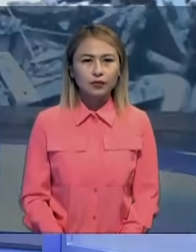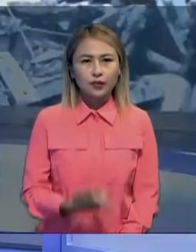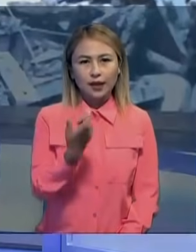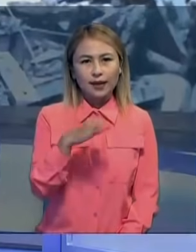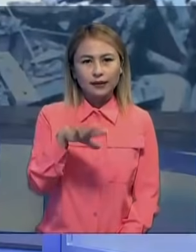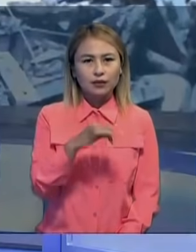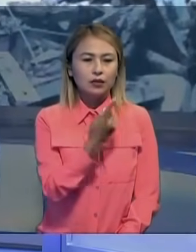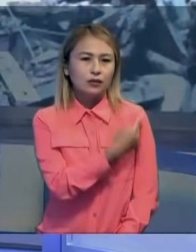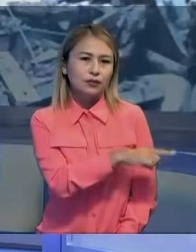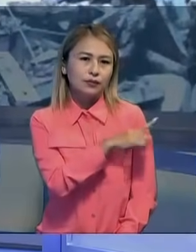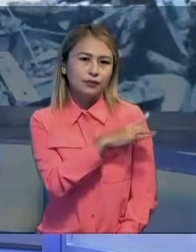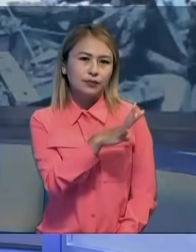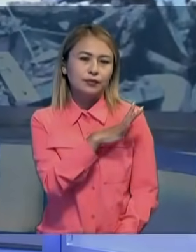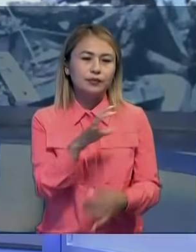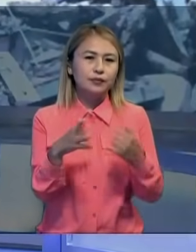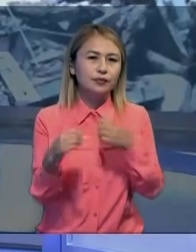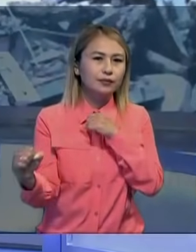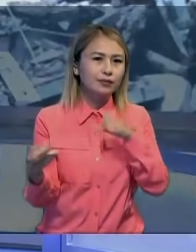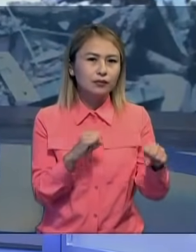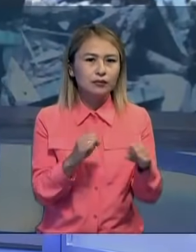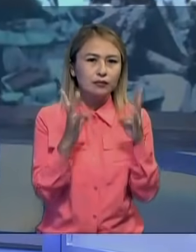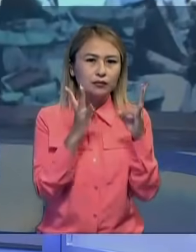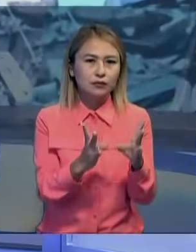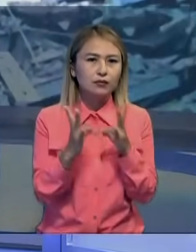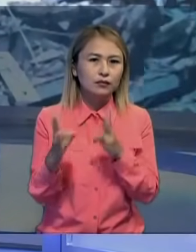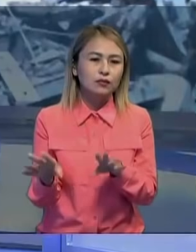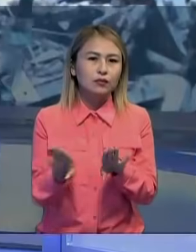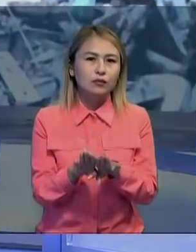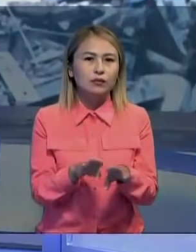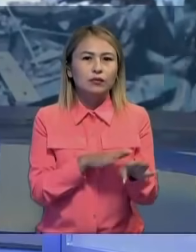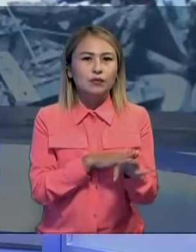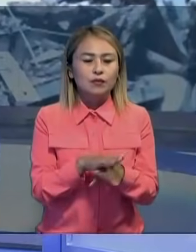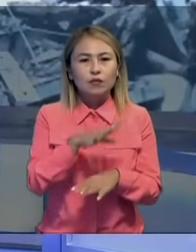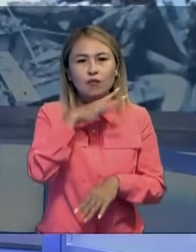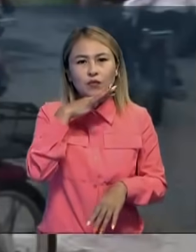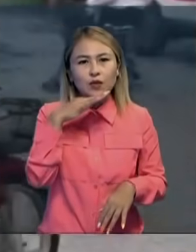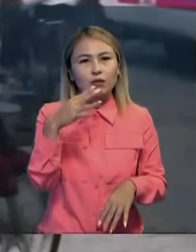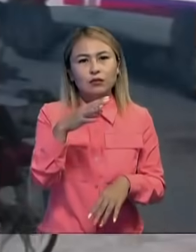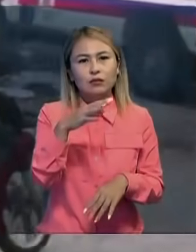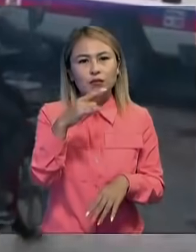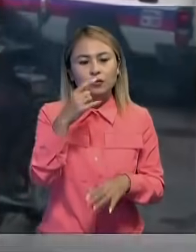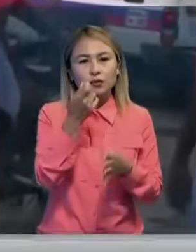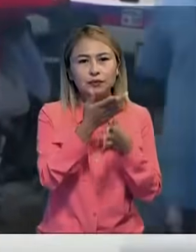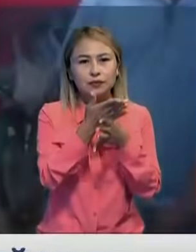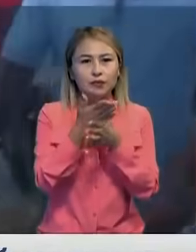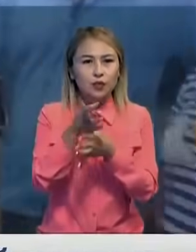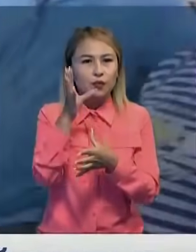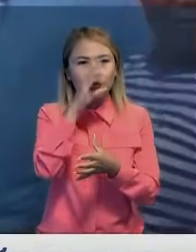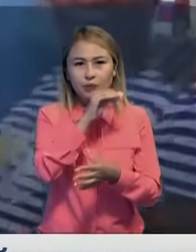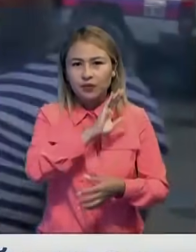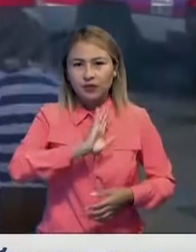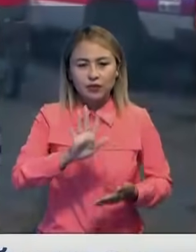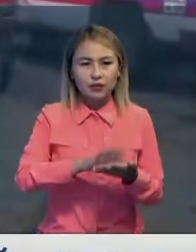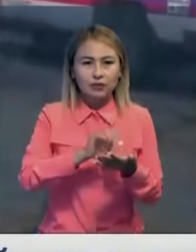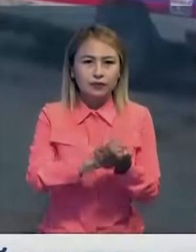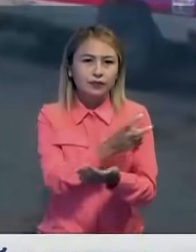Ал Гаитиде ауруханалар жойқын жер сілкінісінен жарақат алғандарға толып, жапа шеккендерге уақытылы көмек көрсетілмей жатыр.